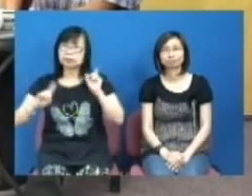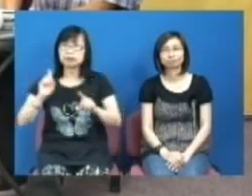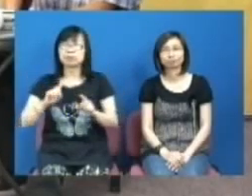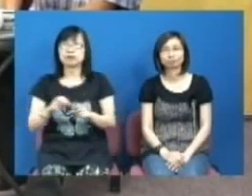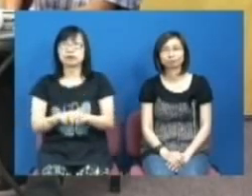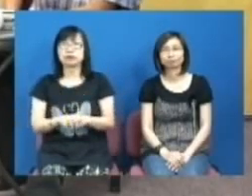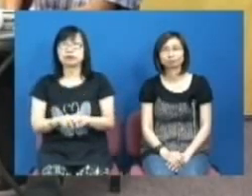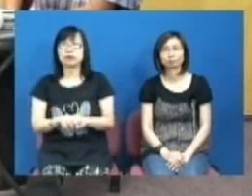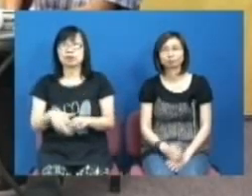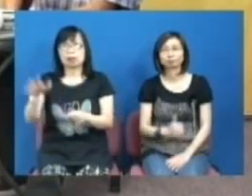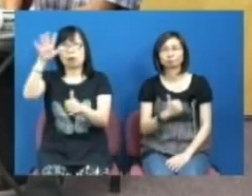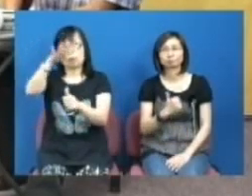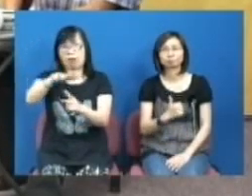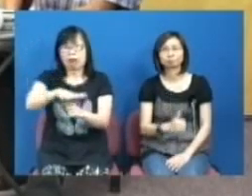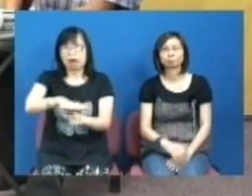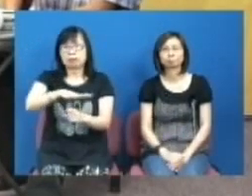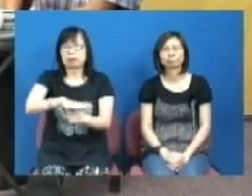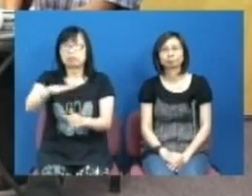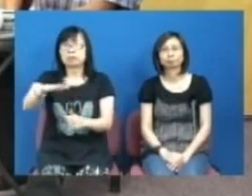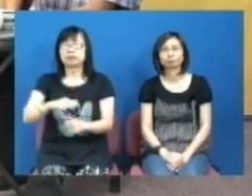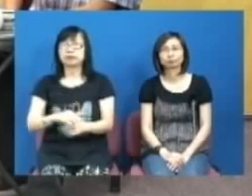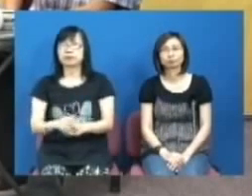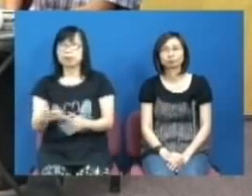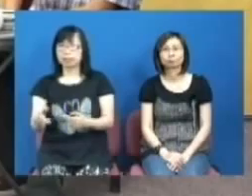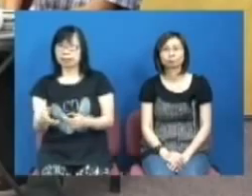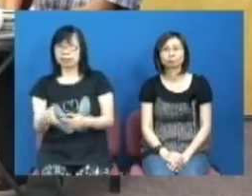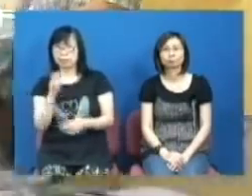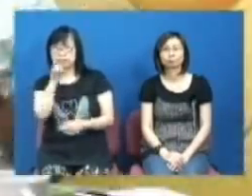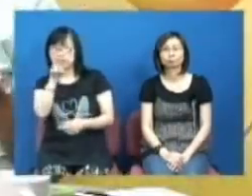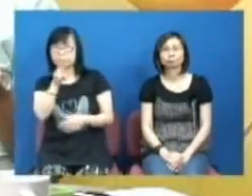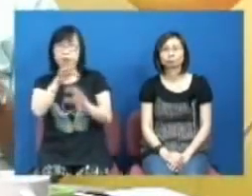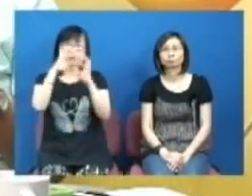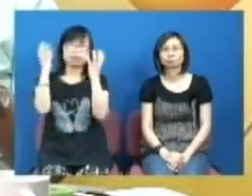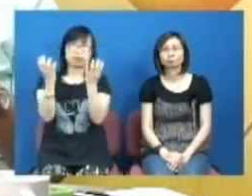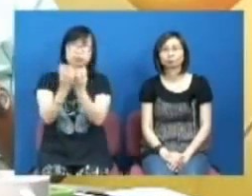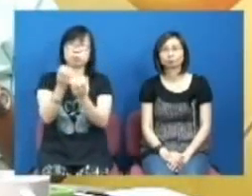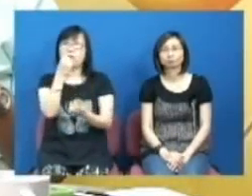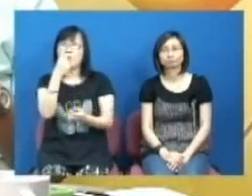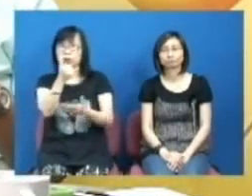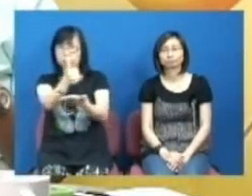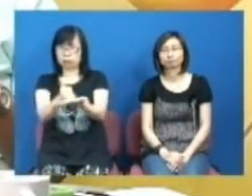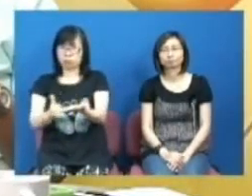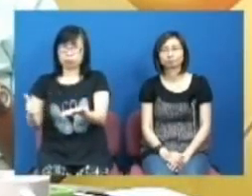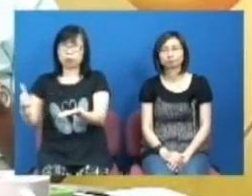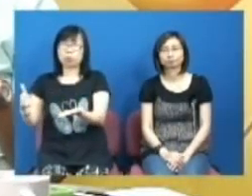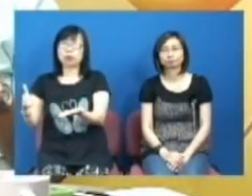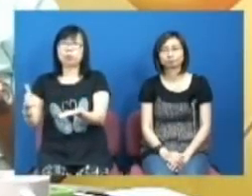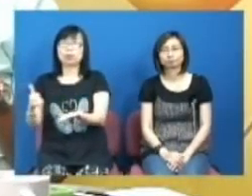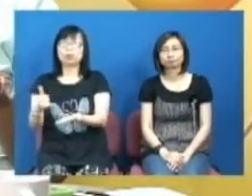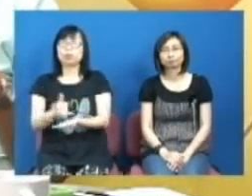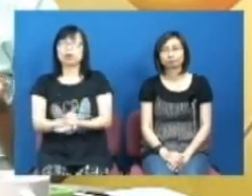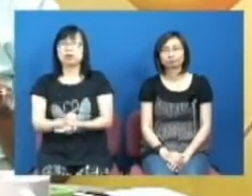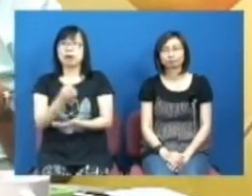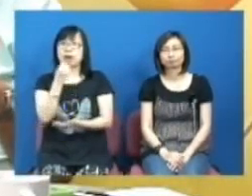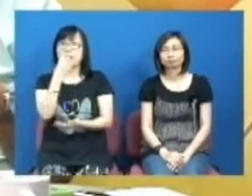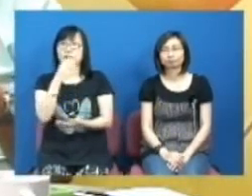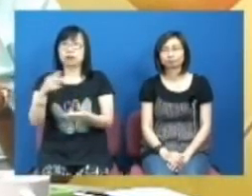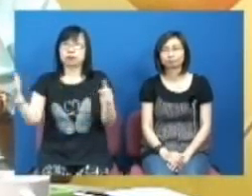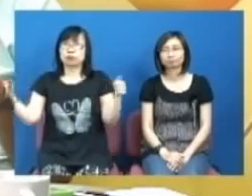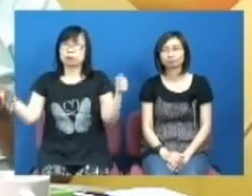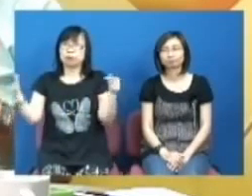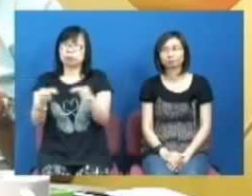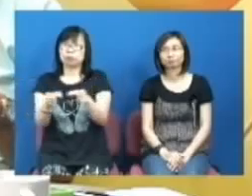更大的壓制，固然呢樣嘢係重要，但是你看整個香港的倒退，或者嗰個香港越嚟越壞啦，我講倒